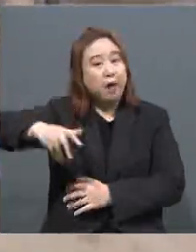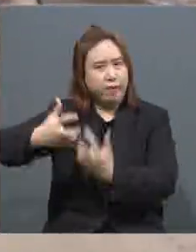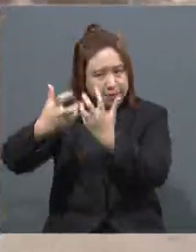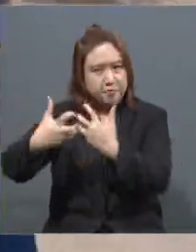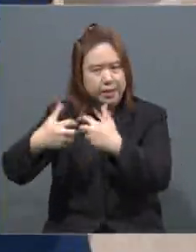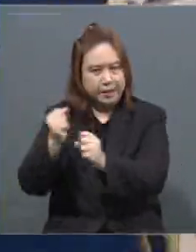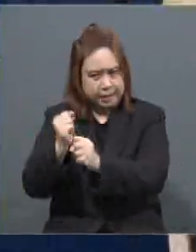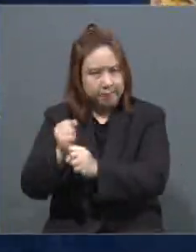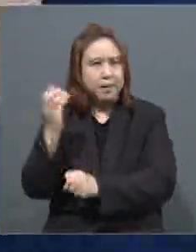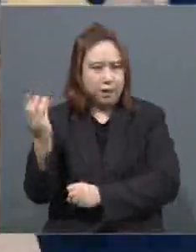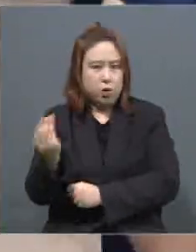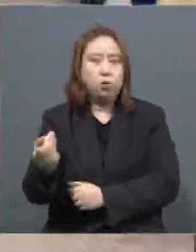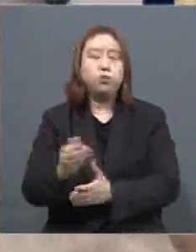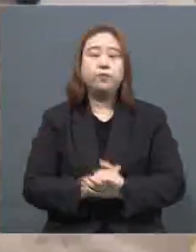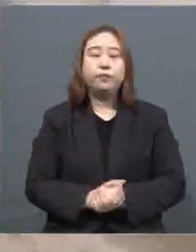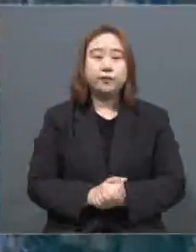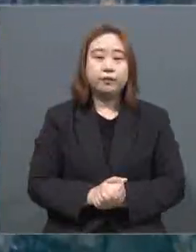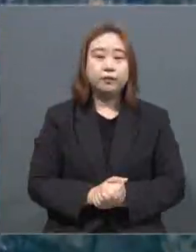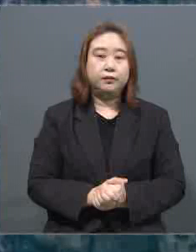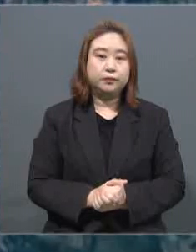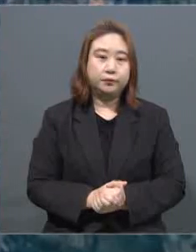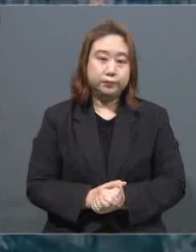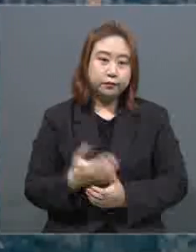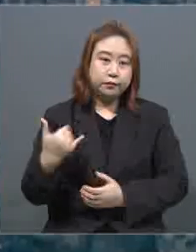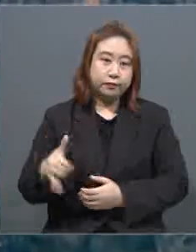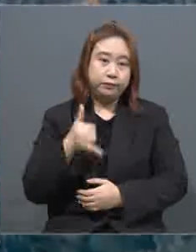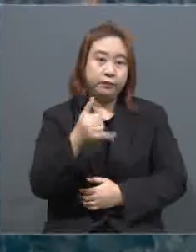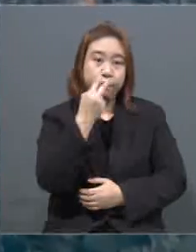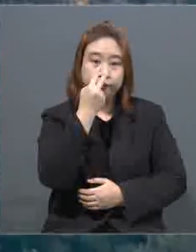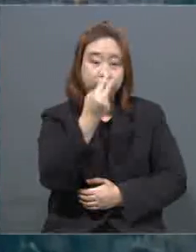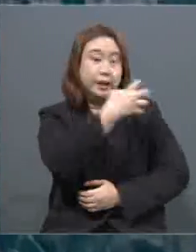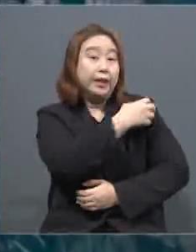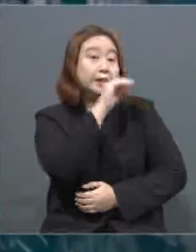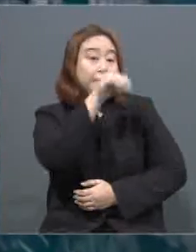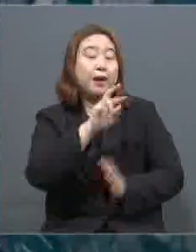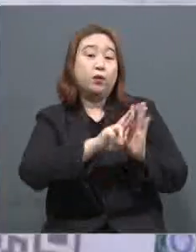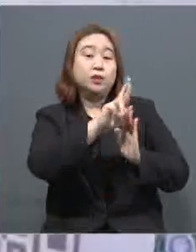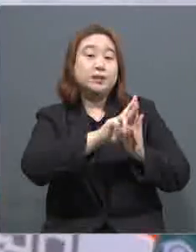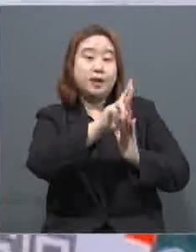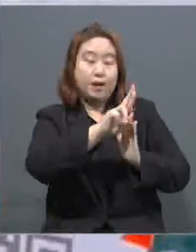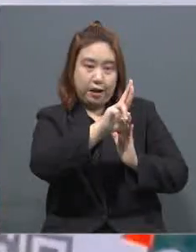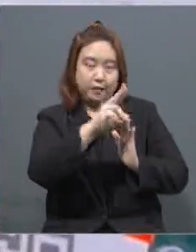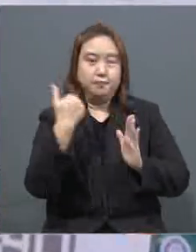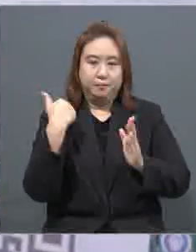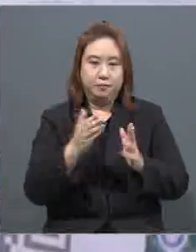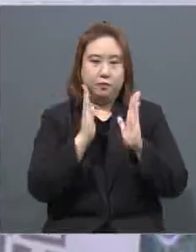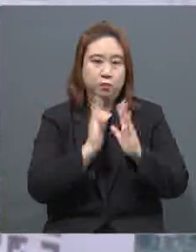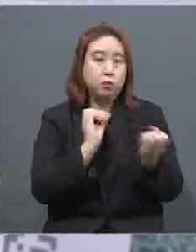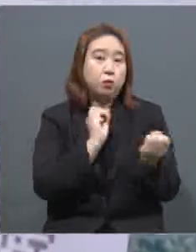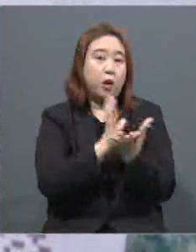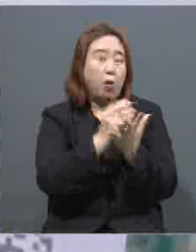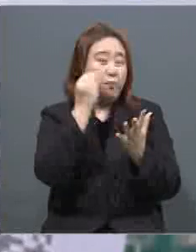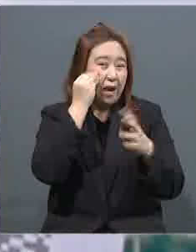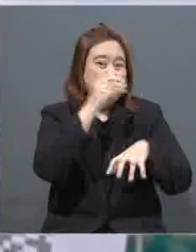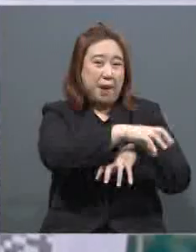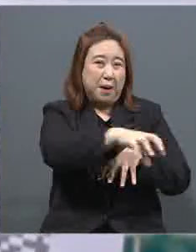นื่องโดยเร็วนะครับแล้วก็ไปติดตามสถานการณ์ในเขตเทศบาลนครเชียงรายนะครับซึ่งมีผู้ได้รับผลกระทบกว่า 10,000 หลังค